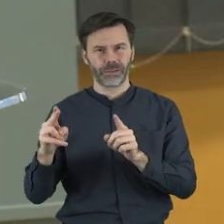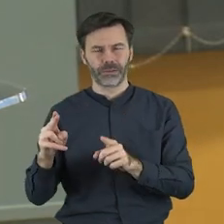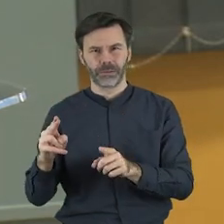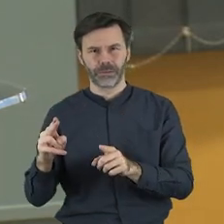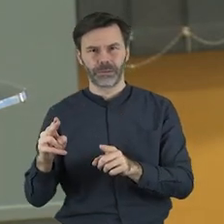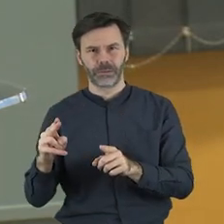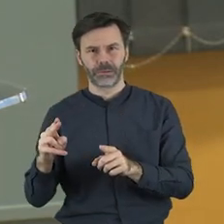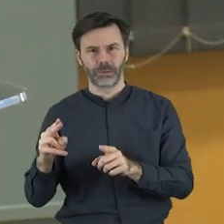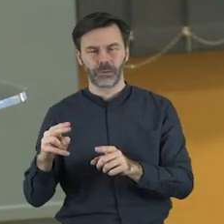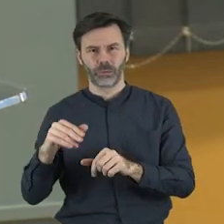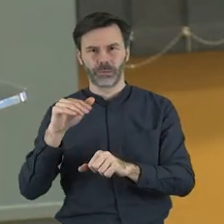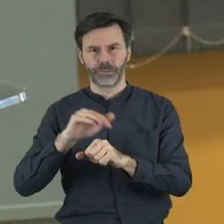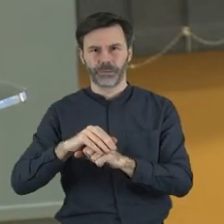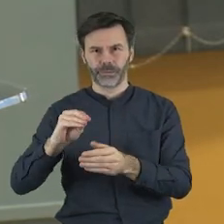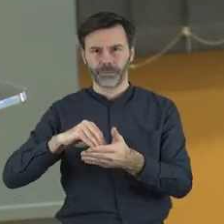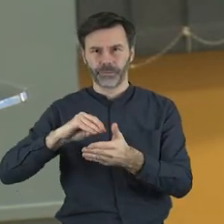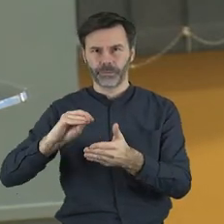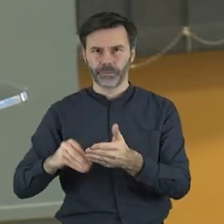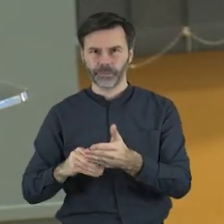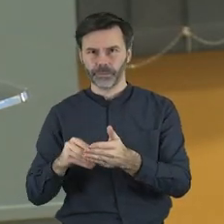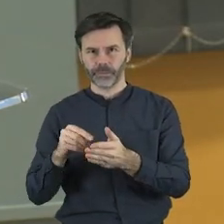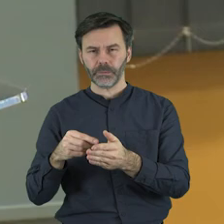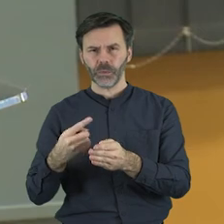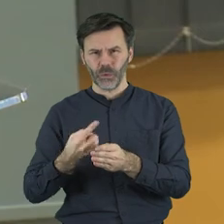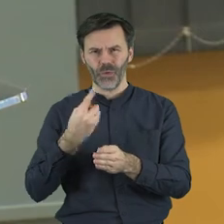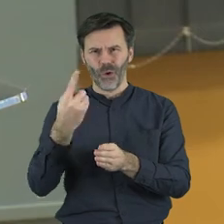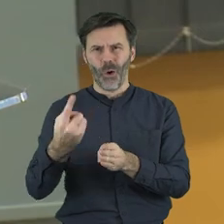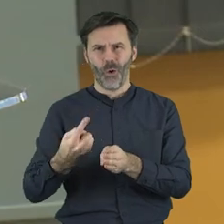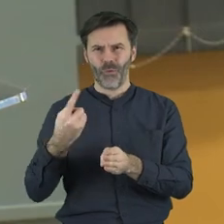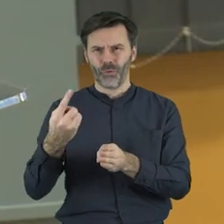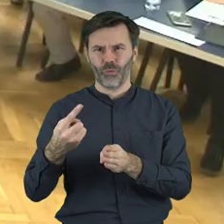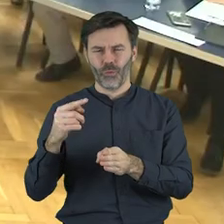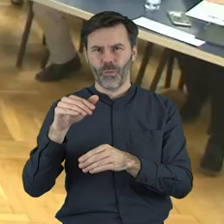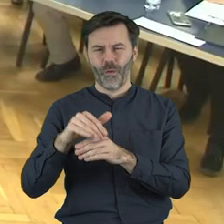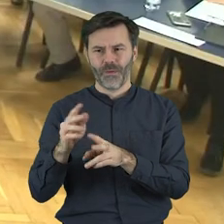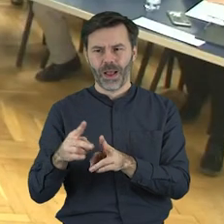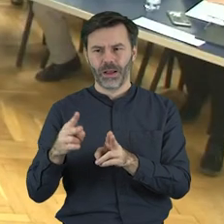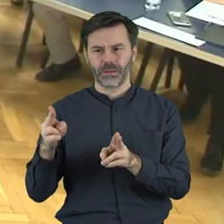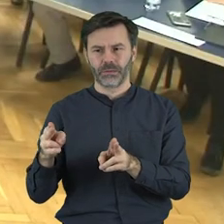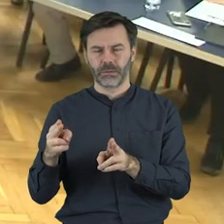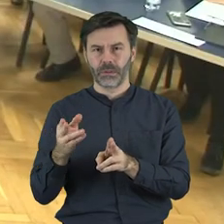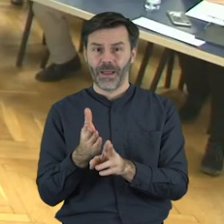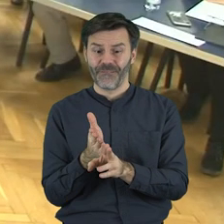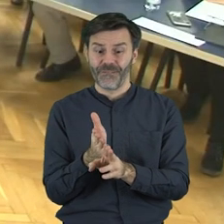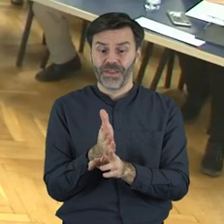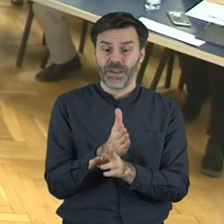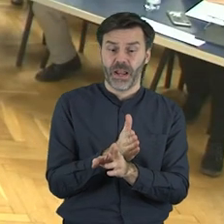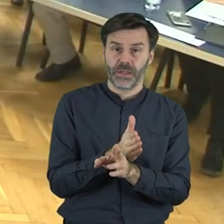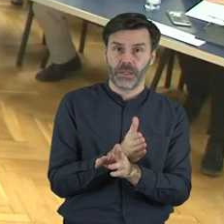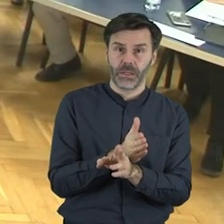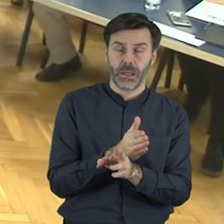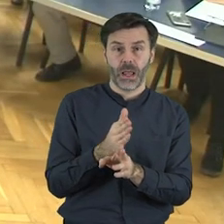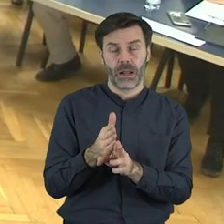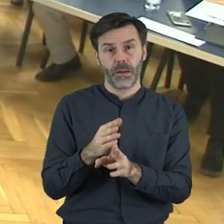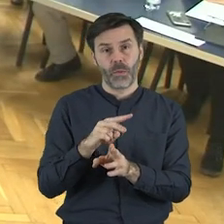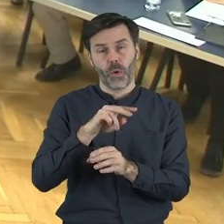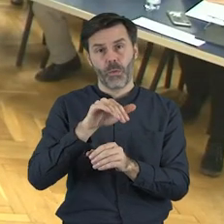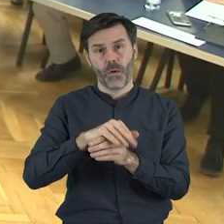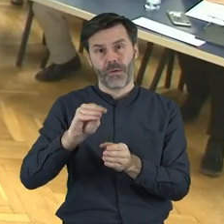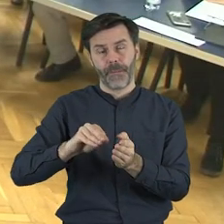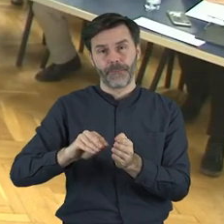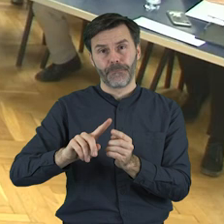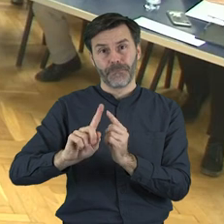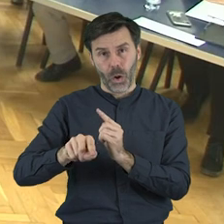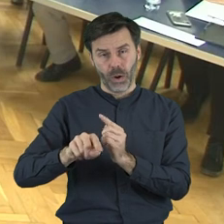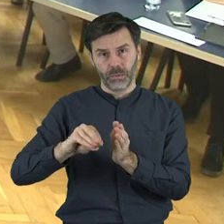rocznej umowy, czy bezpośrednio po jej podpisaniu szpital przewidywał podjęcie działalności